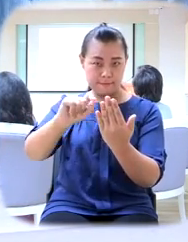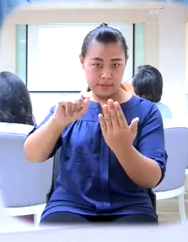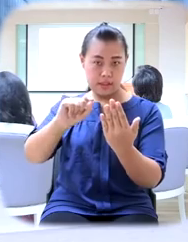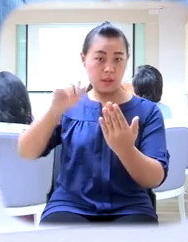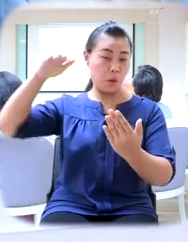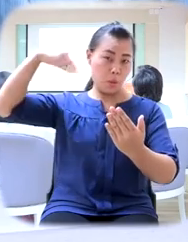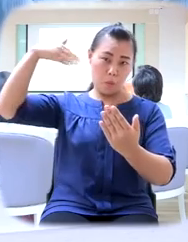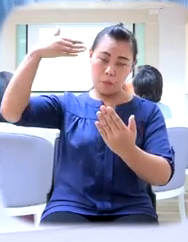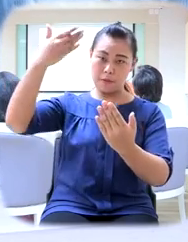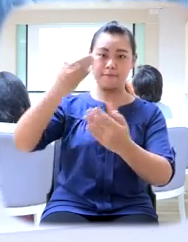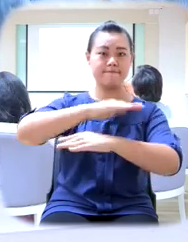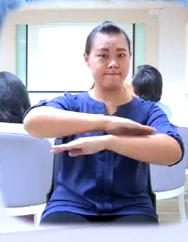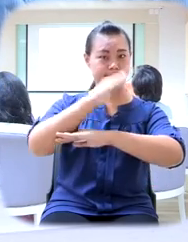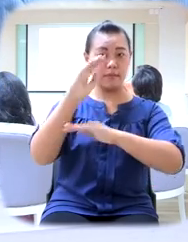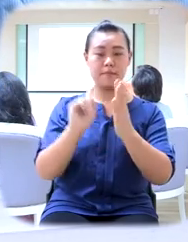ๆ Sorry.